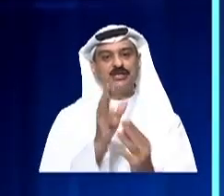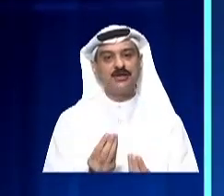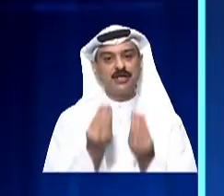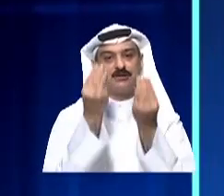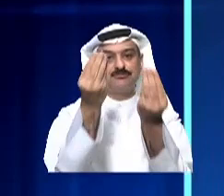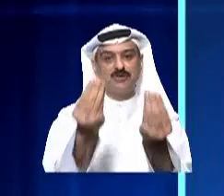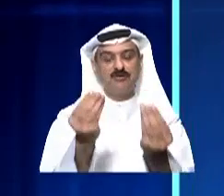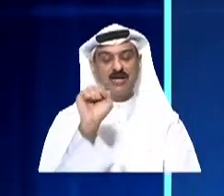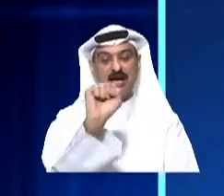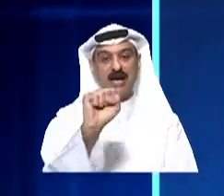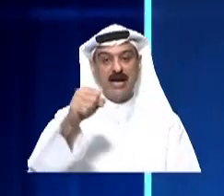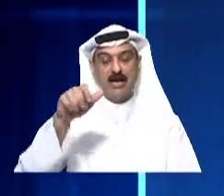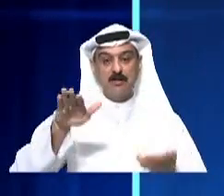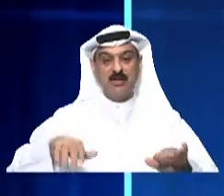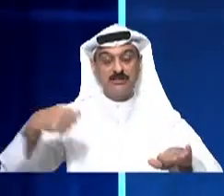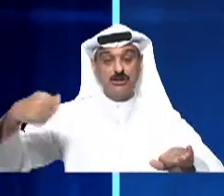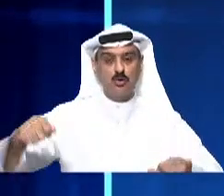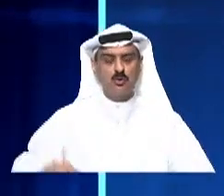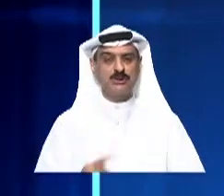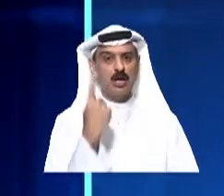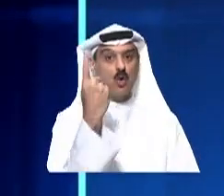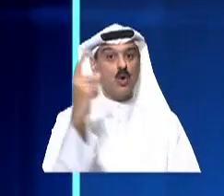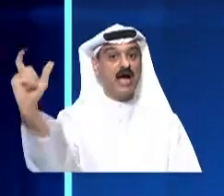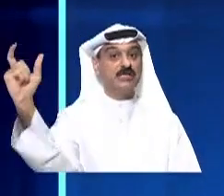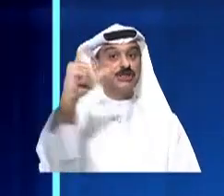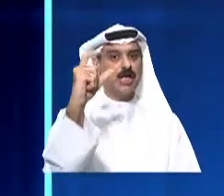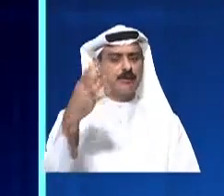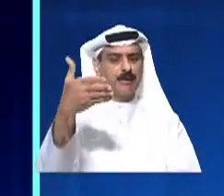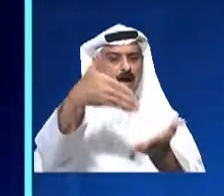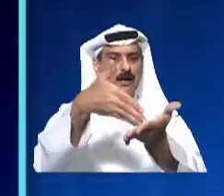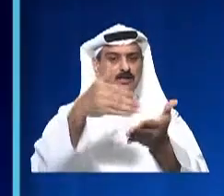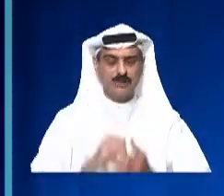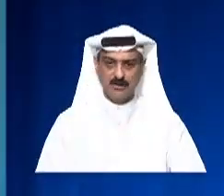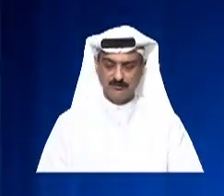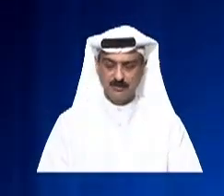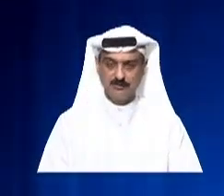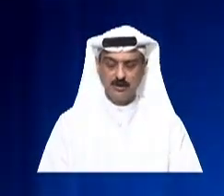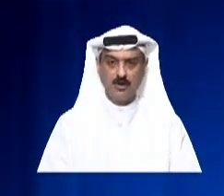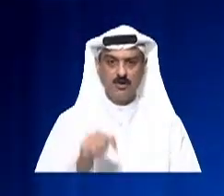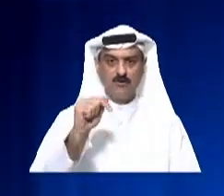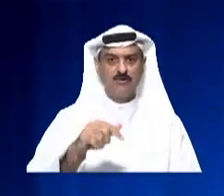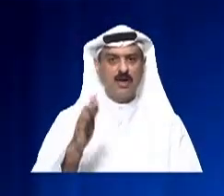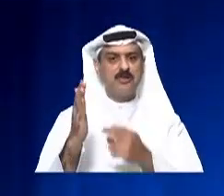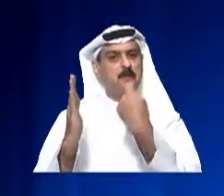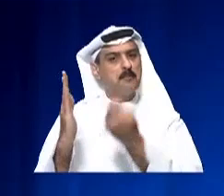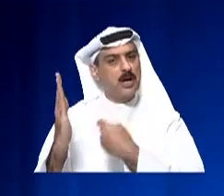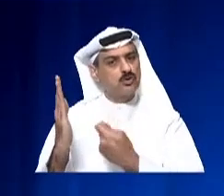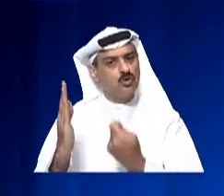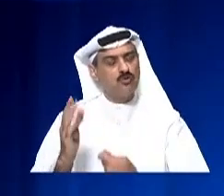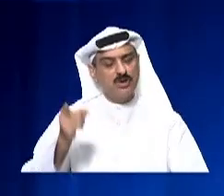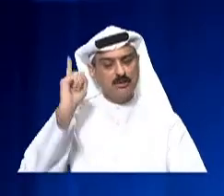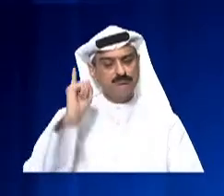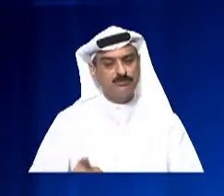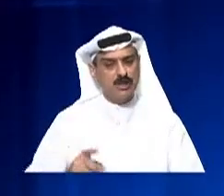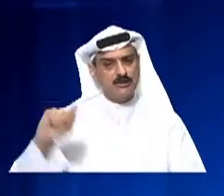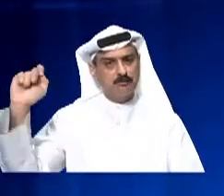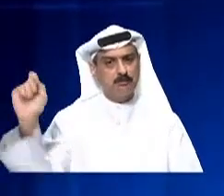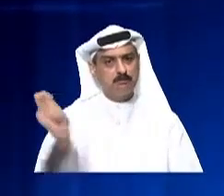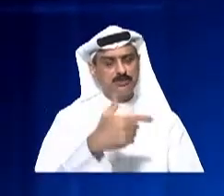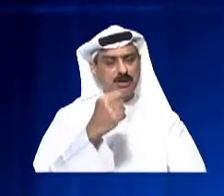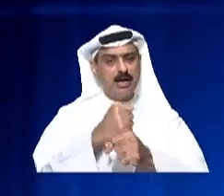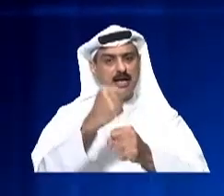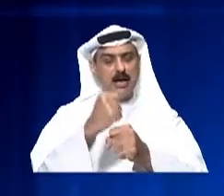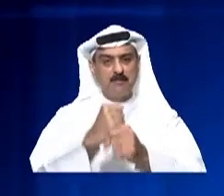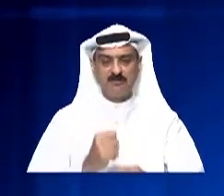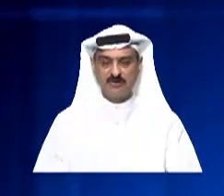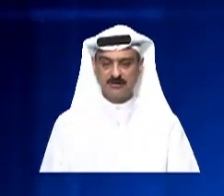وذلك خلال شهر من تاريخه، متضمنا التوصيات الواجب اتخاذها لتنفيذ المشروع بالسرعة الممكنة. كما